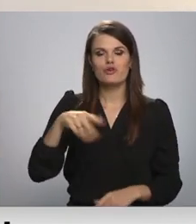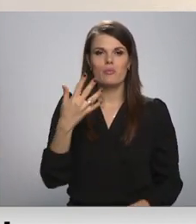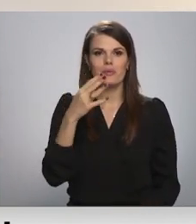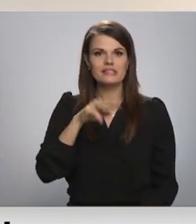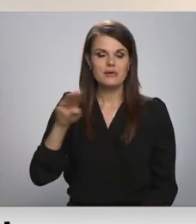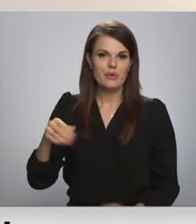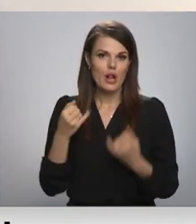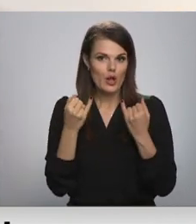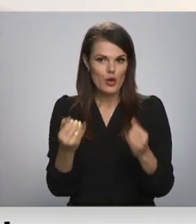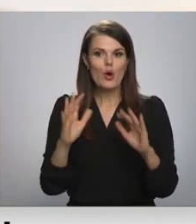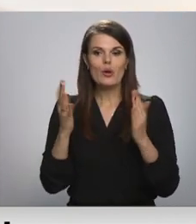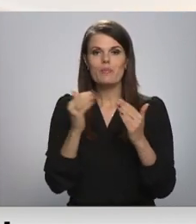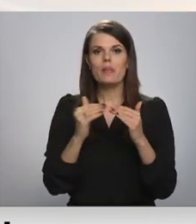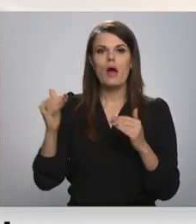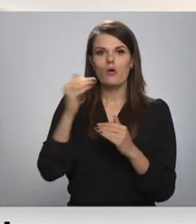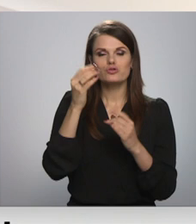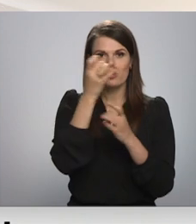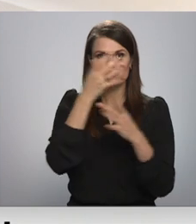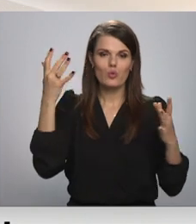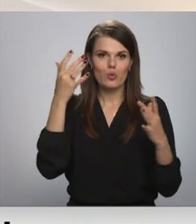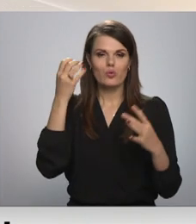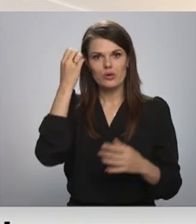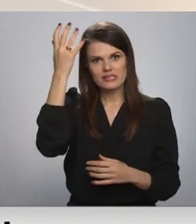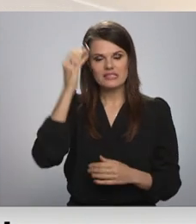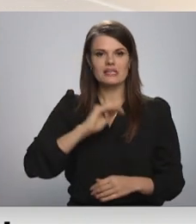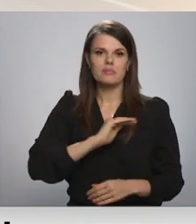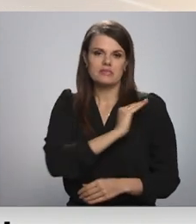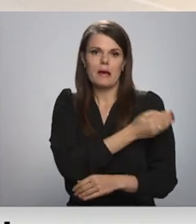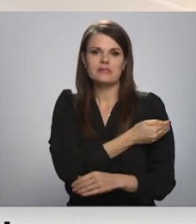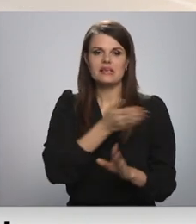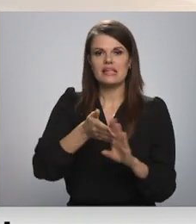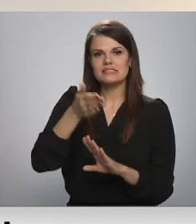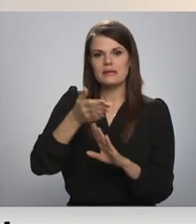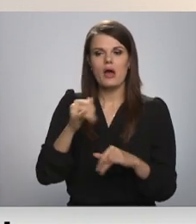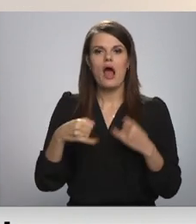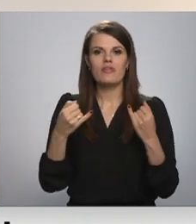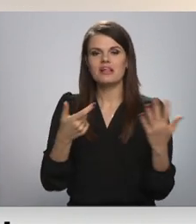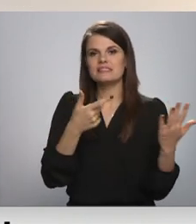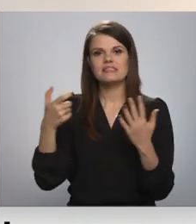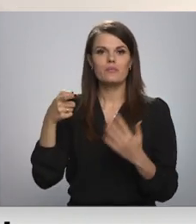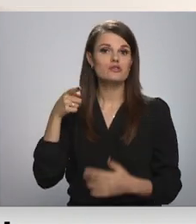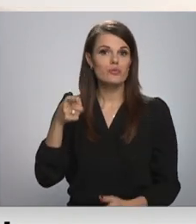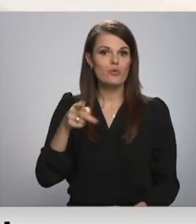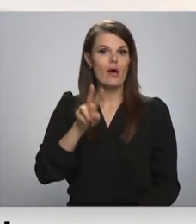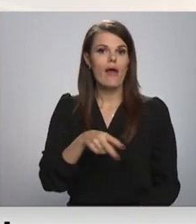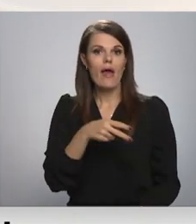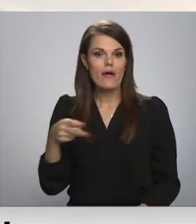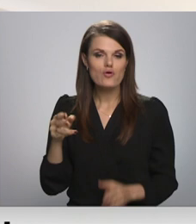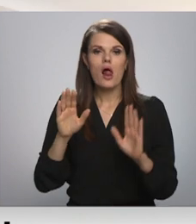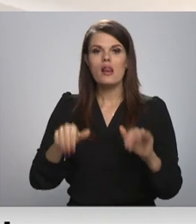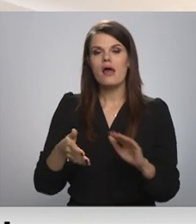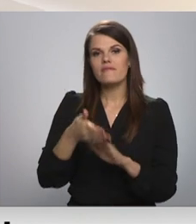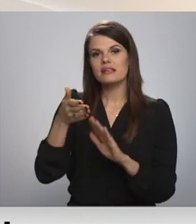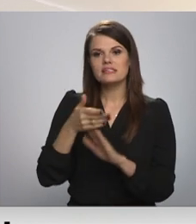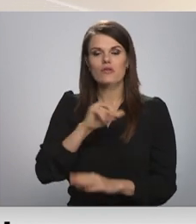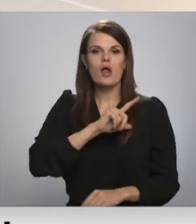2,5 miljoni, bet augstākās kultūra izglītības kapacitātes stiprināšanai atvēlēti 700 tūkstoši eiro. Lai veicinātu